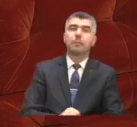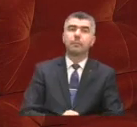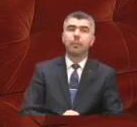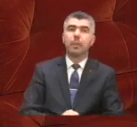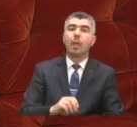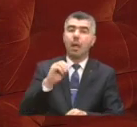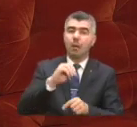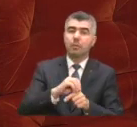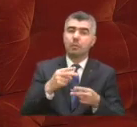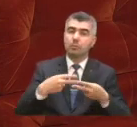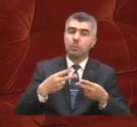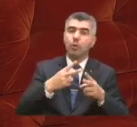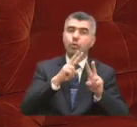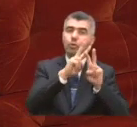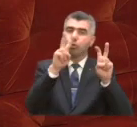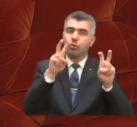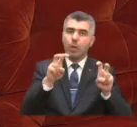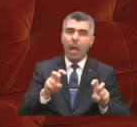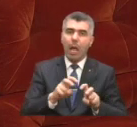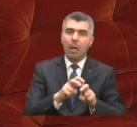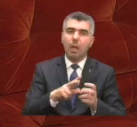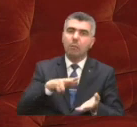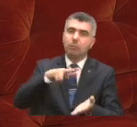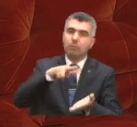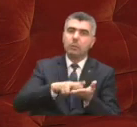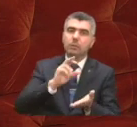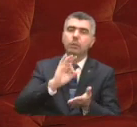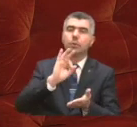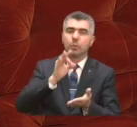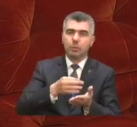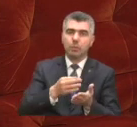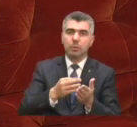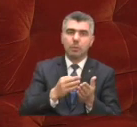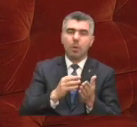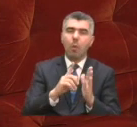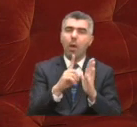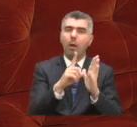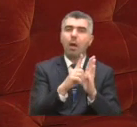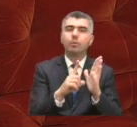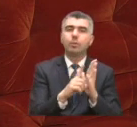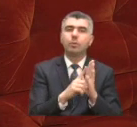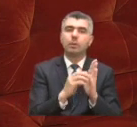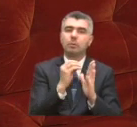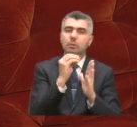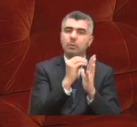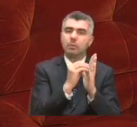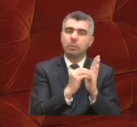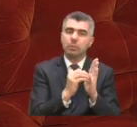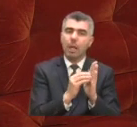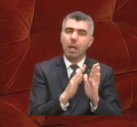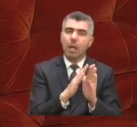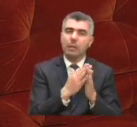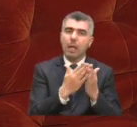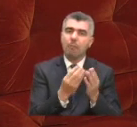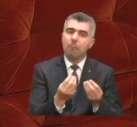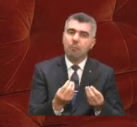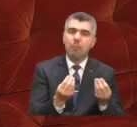كنصدروا شهادة الموافقة البيئية وضفت التحملات البيئي اللي كيواكبها، هذا جد